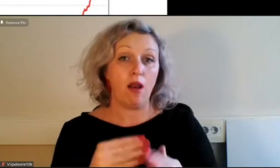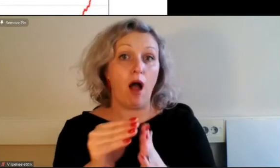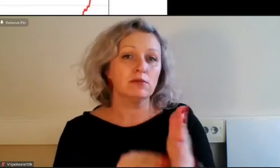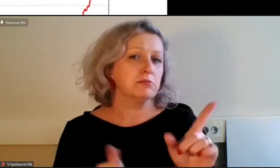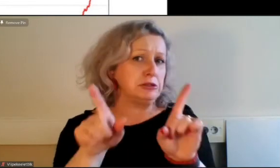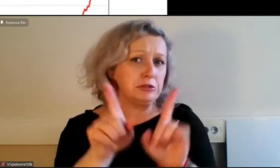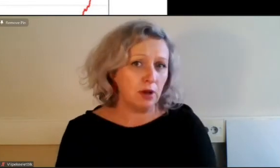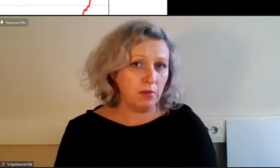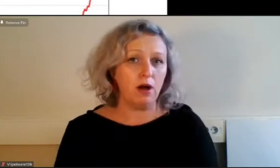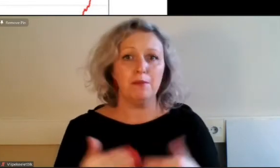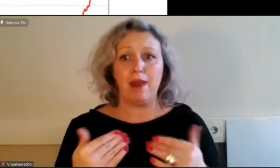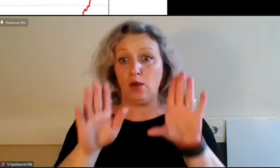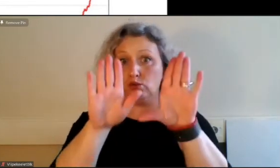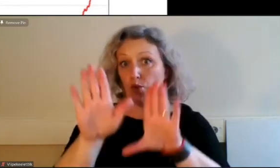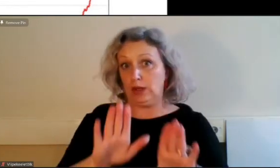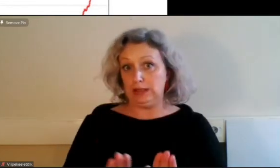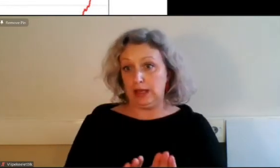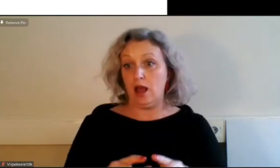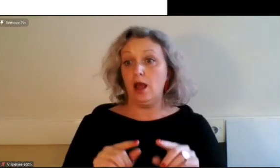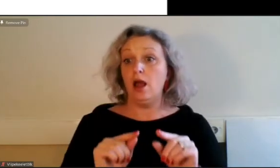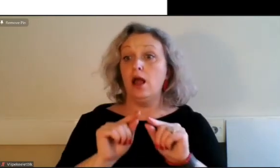raske COVIDi eest paremini kaitstud.